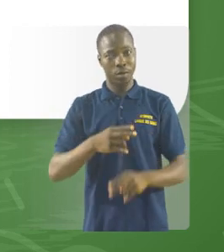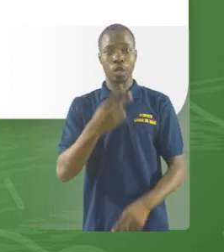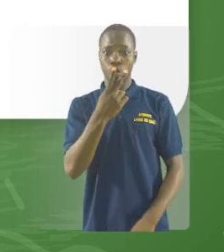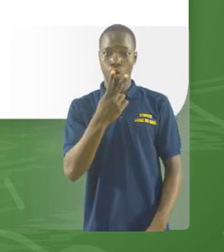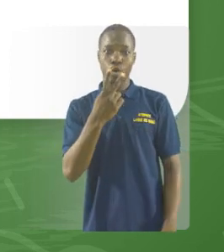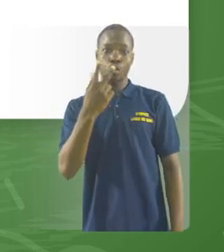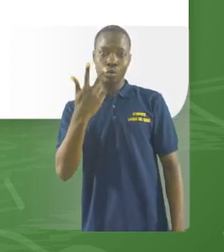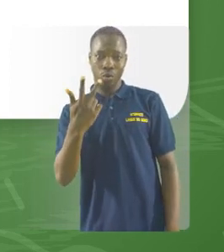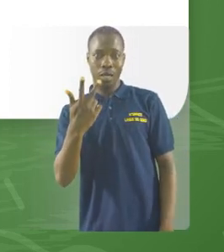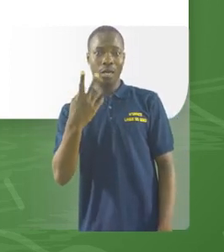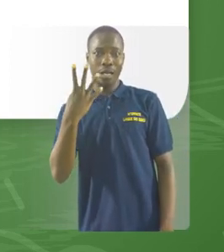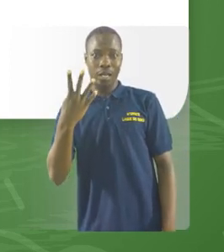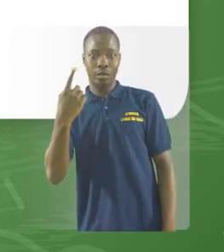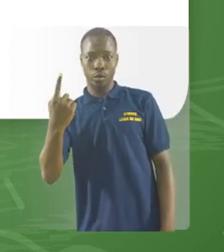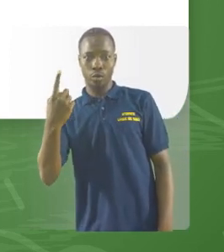3, 1, 2.